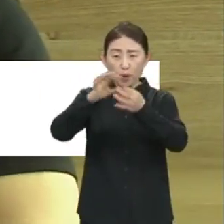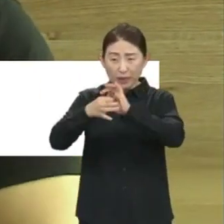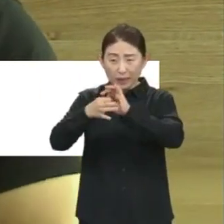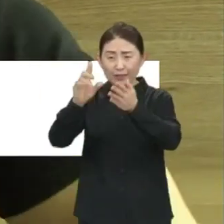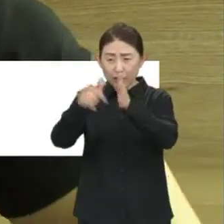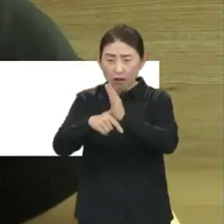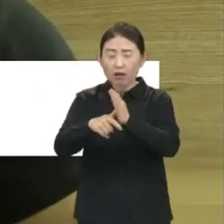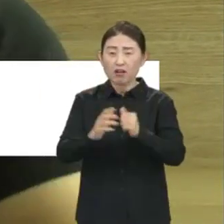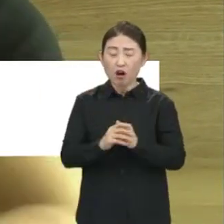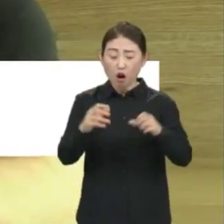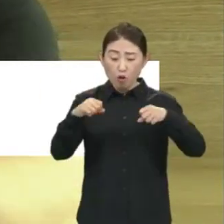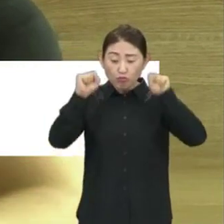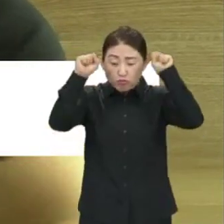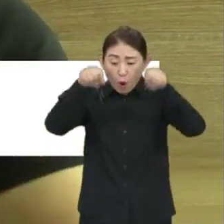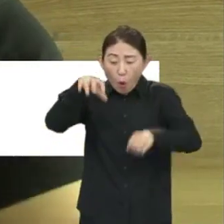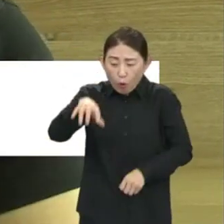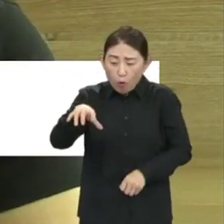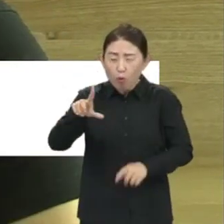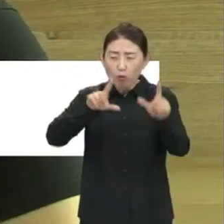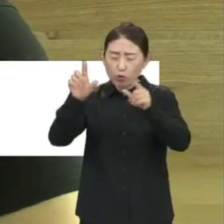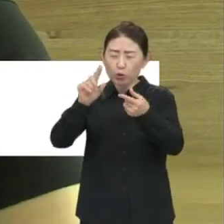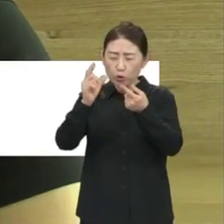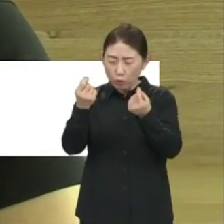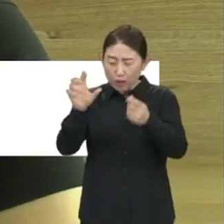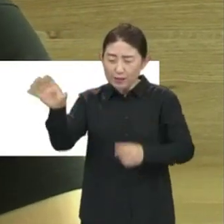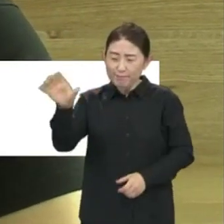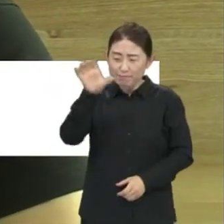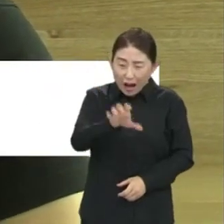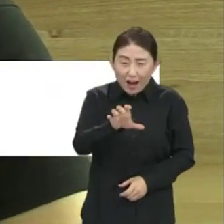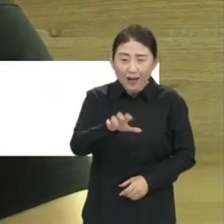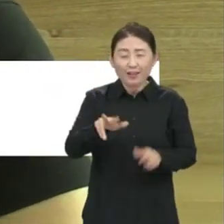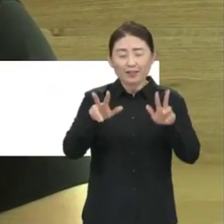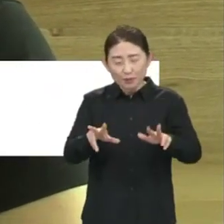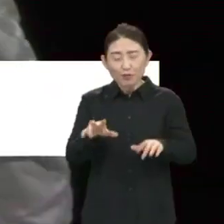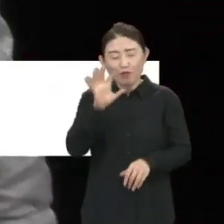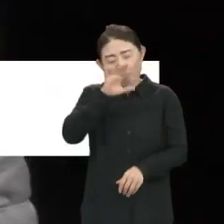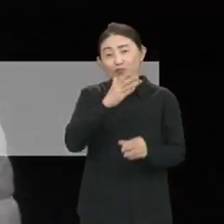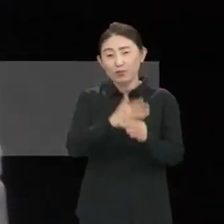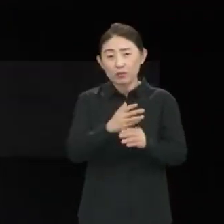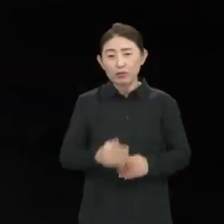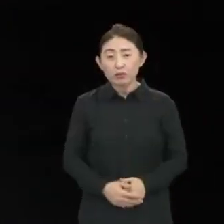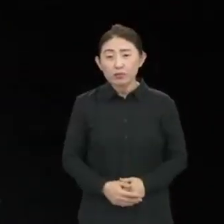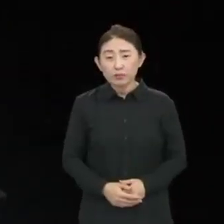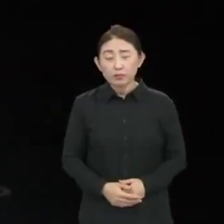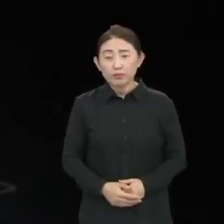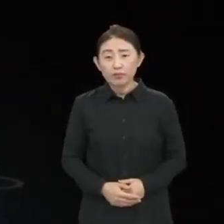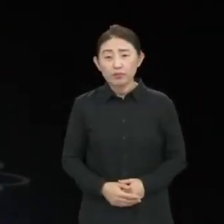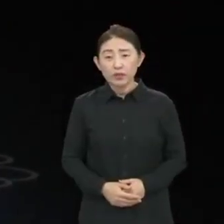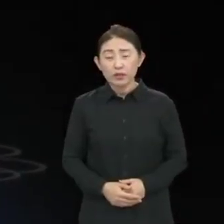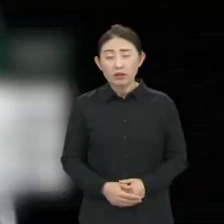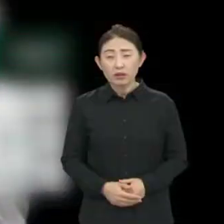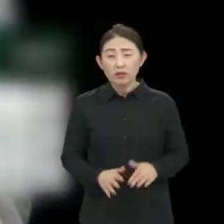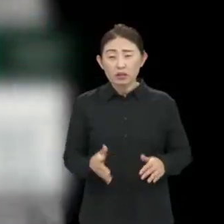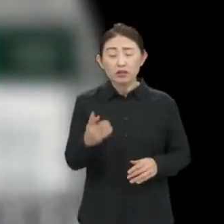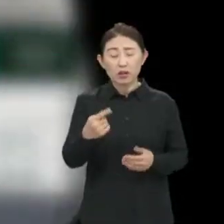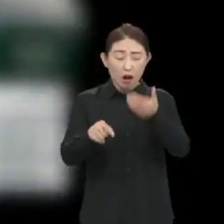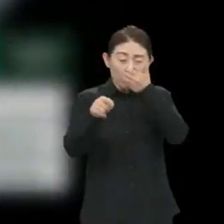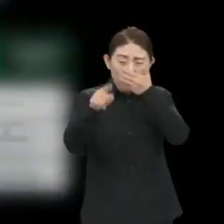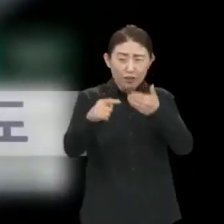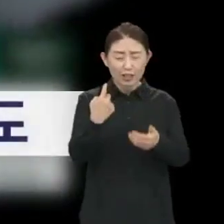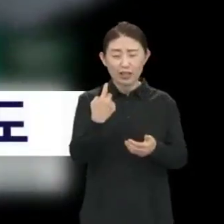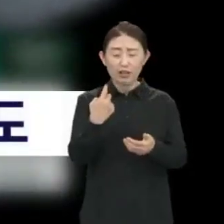조성을 해서 이제 그 무대 위로 올라가서 실전 적응 훈련을 지금 하고 있고요. 대한민국 선수단의 휴자 종목인